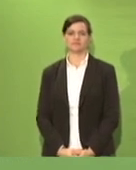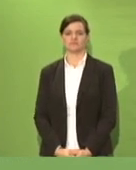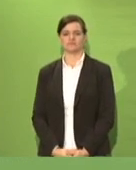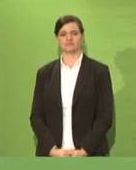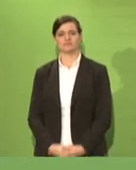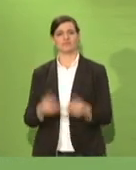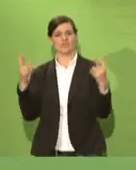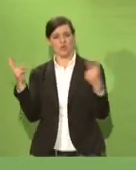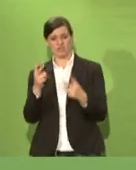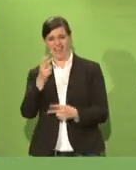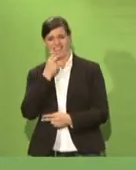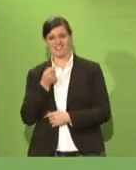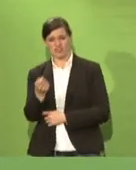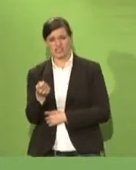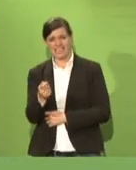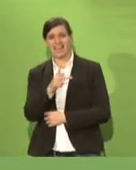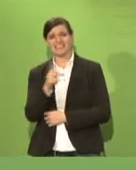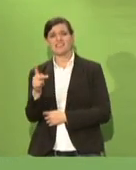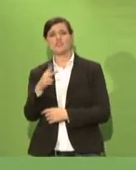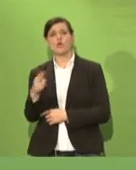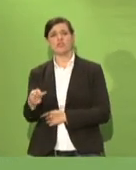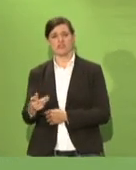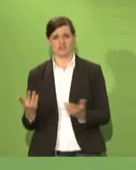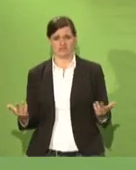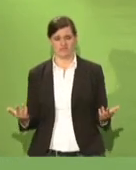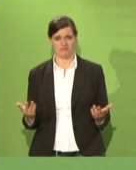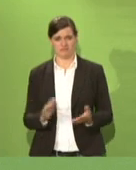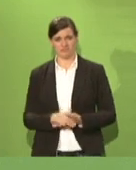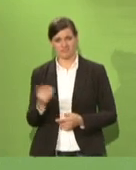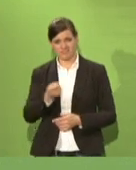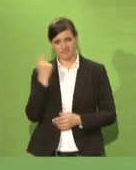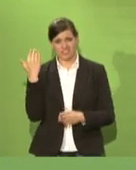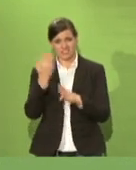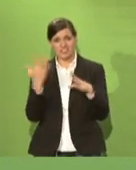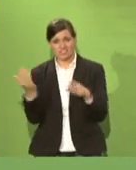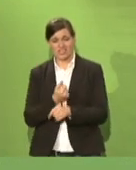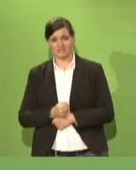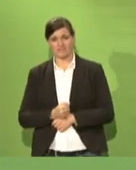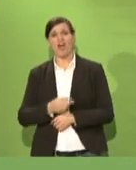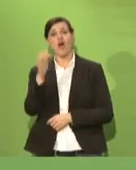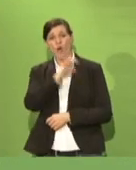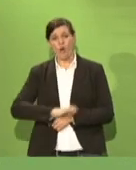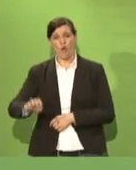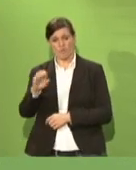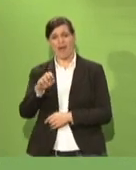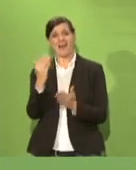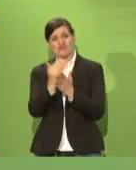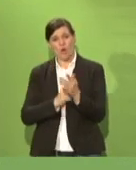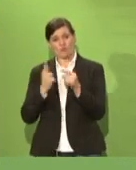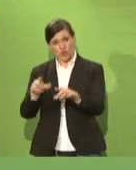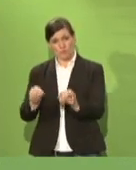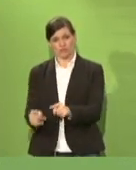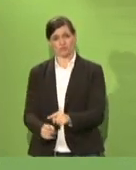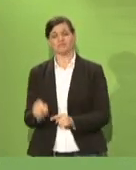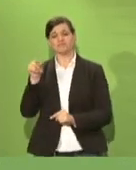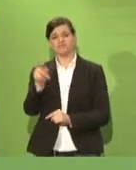Oder die Elektrostecker aus Kirchhundem. Wir haben das geschafft, das ist jetzt europäische Norm. Dort entwickelt,